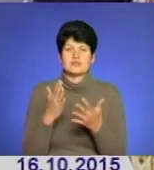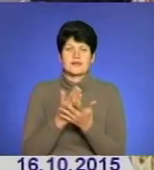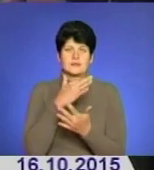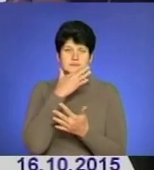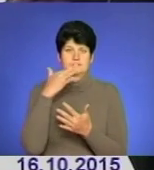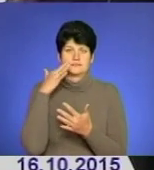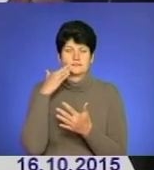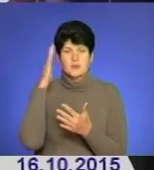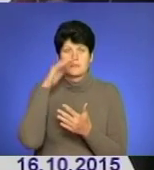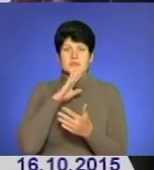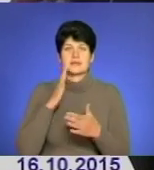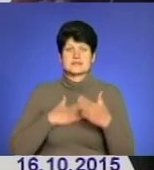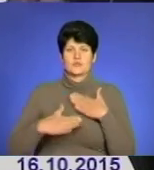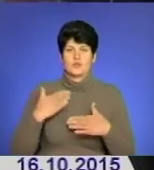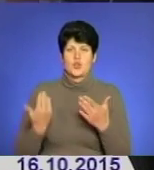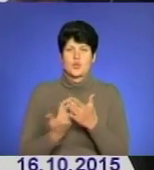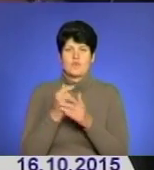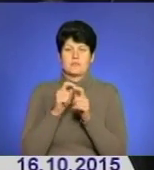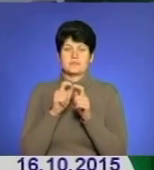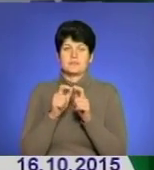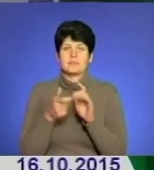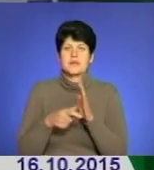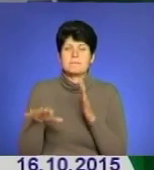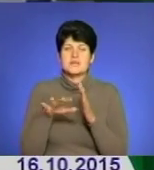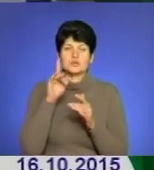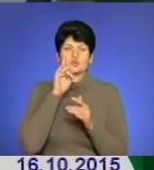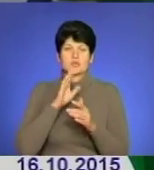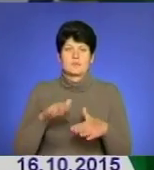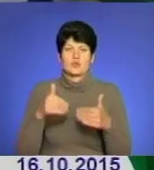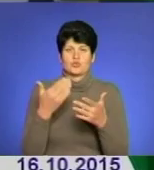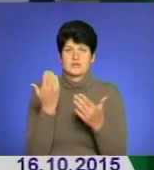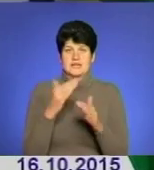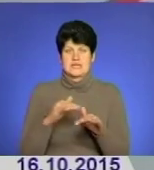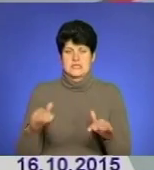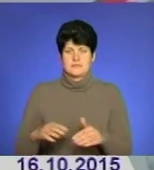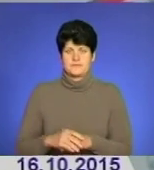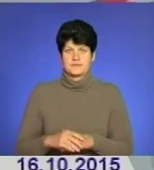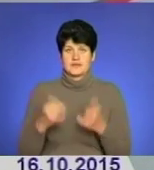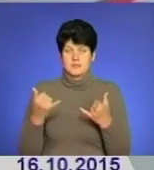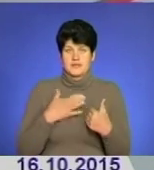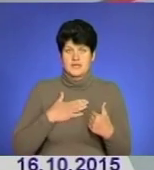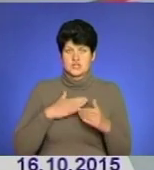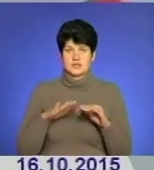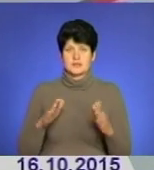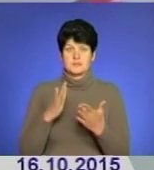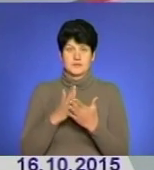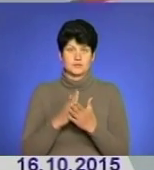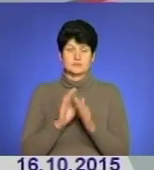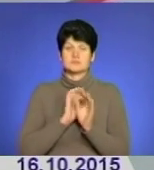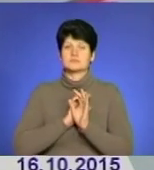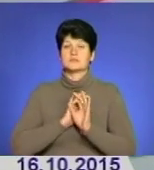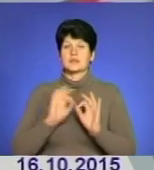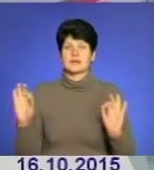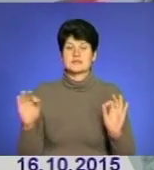чимало. Батьки задоволені новим приміщенням та зручностями, які пропонують їх дітям. Тепер наші дітки будуть мати такий прекрасний